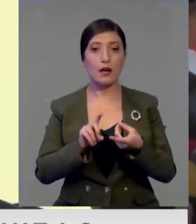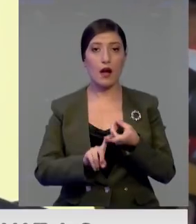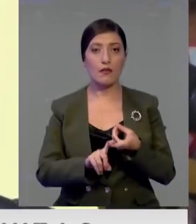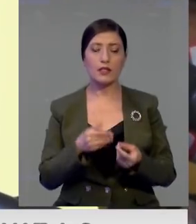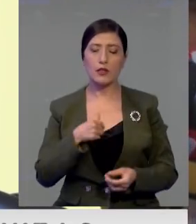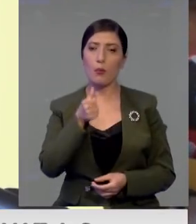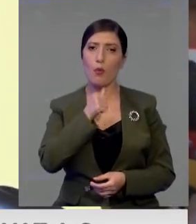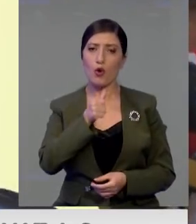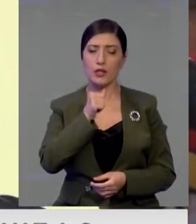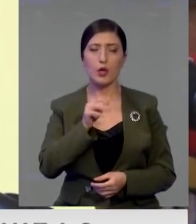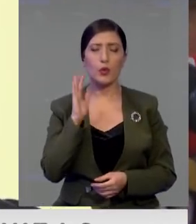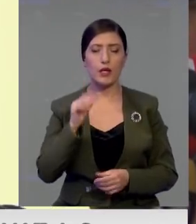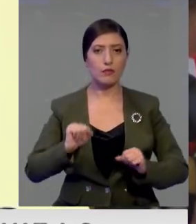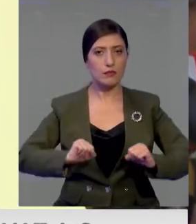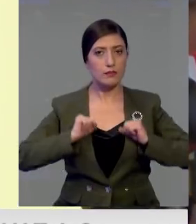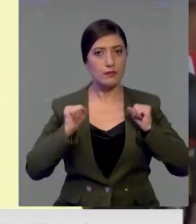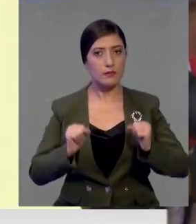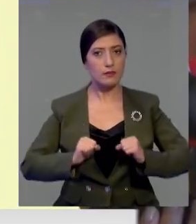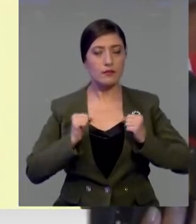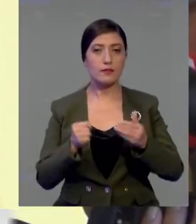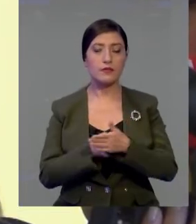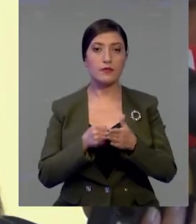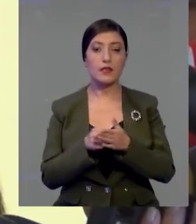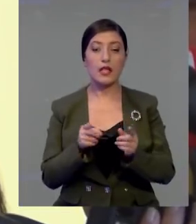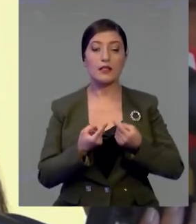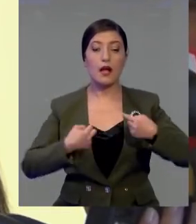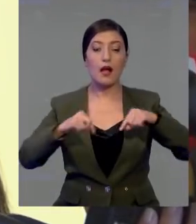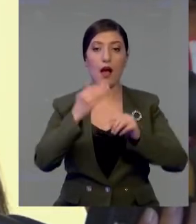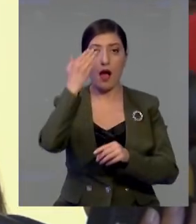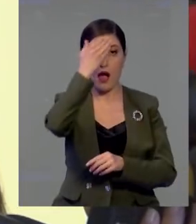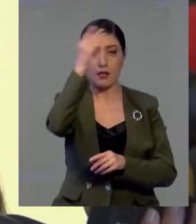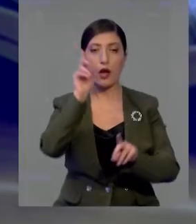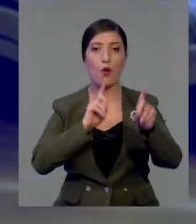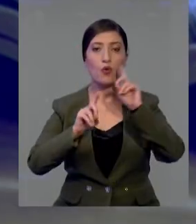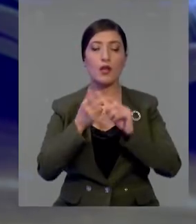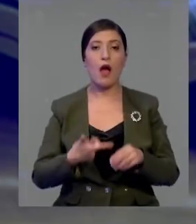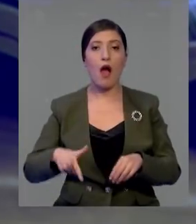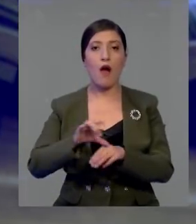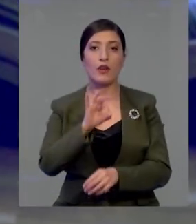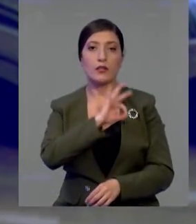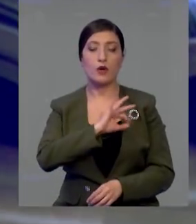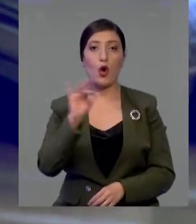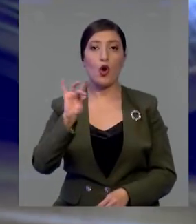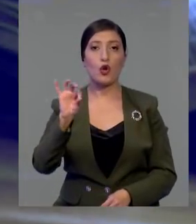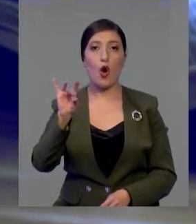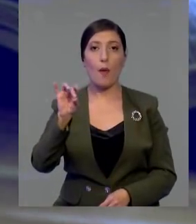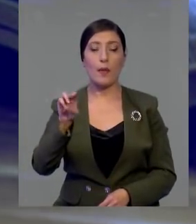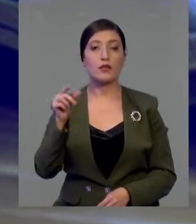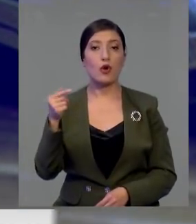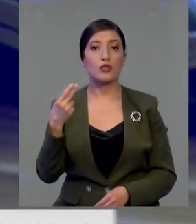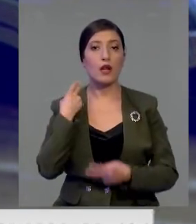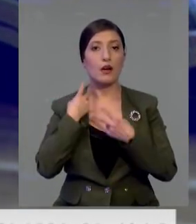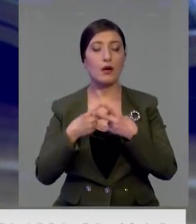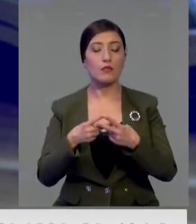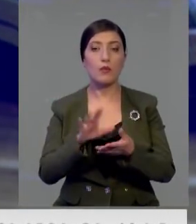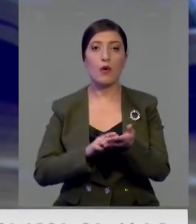փորձել եմ ինժանկերներ ներդրել, որ այդ կառույցը դառնա ավելի էֆեկտիվ գործող։ Ռոբերտ Քոչարյանի խափանման միջոցի